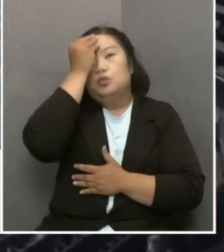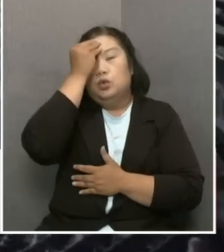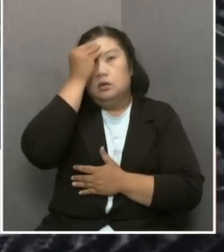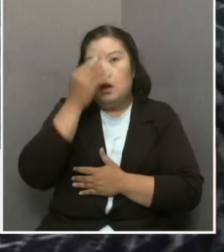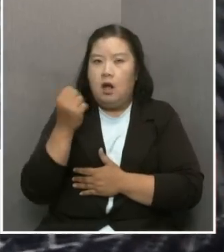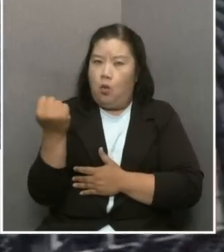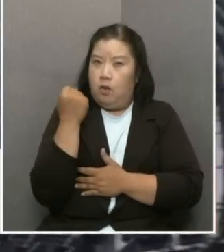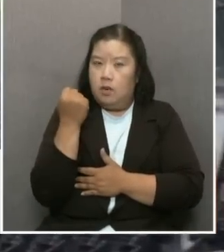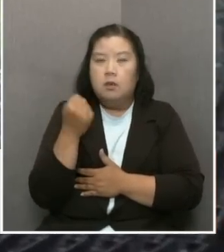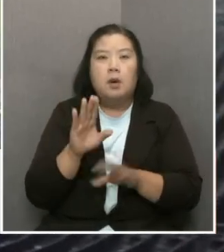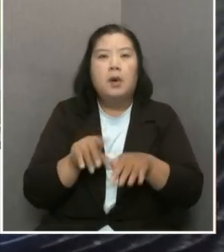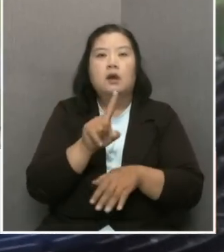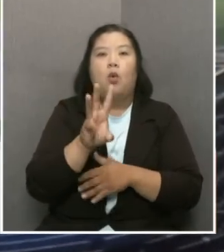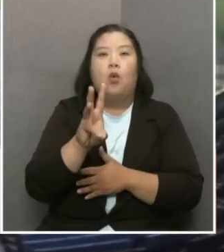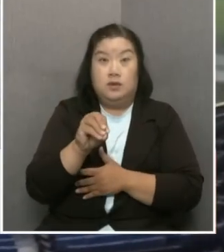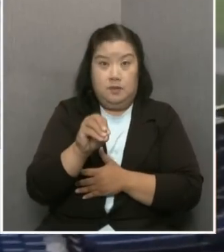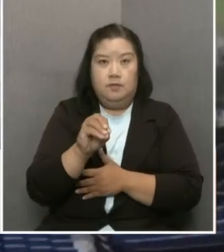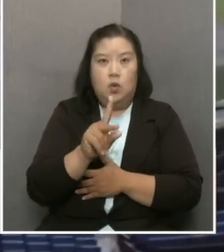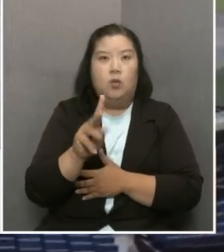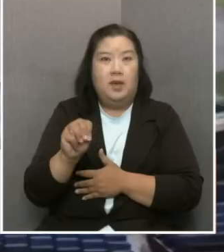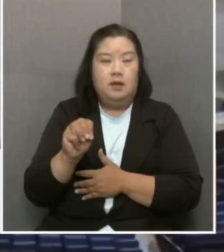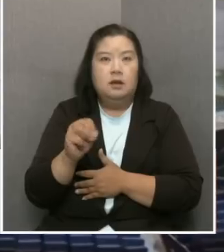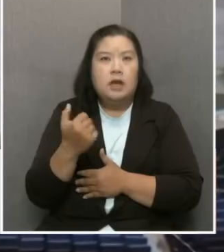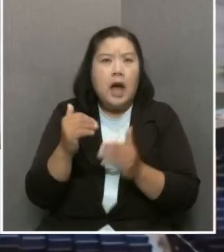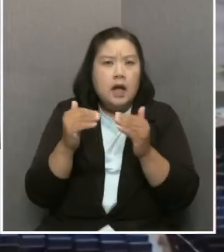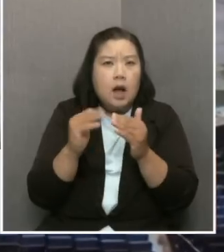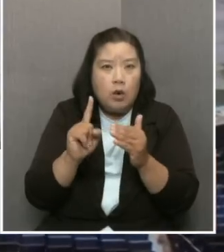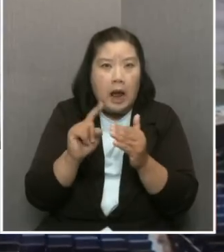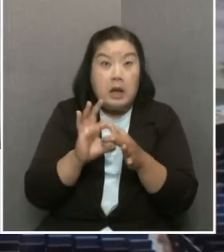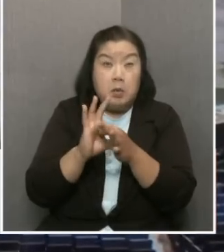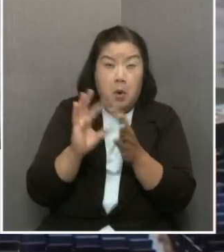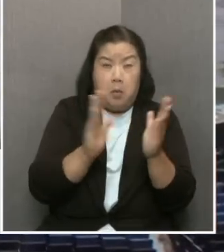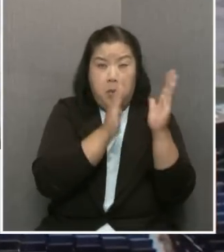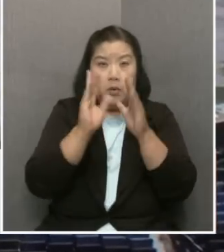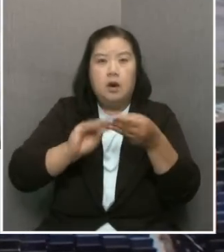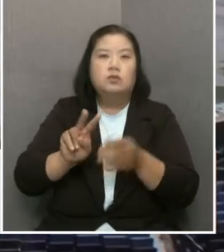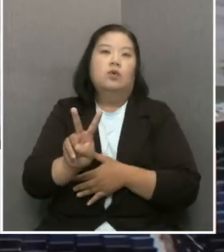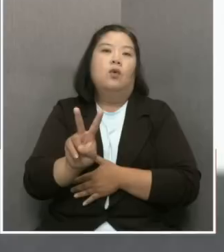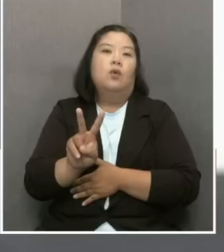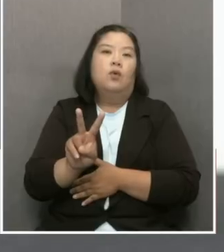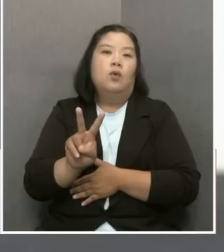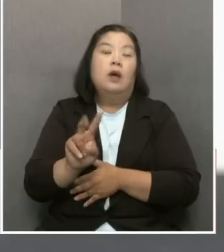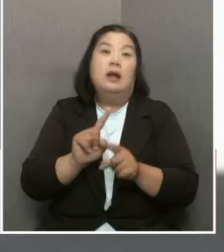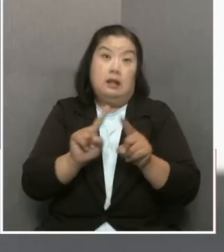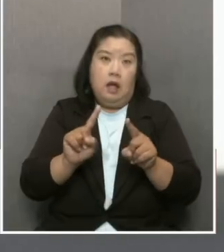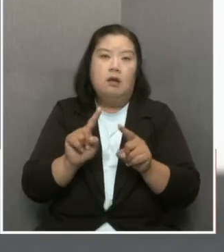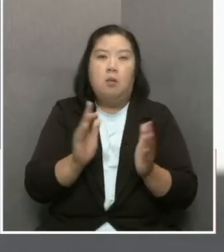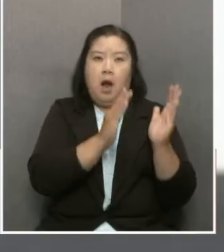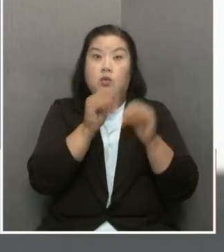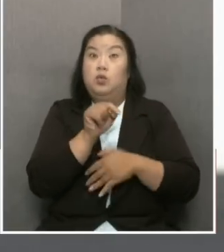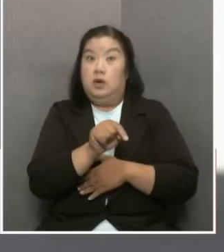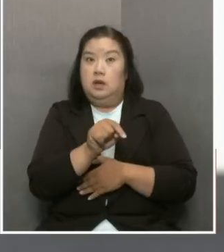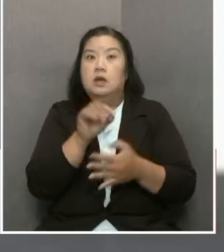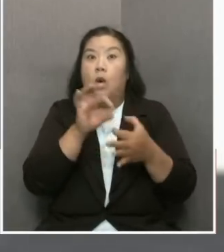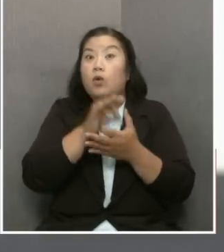ม160กิโลเมตรต่อชั่วโมงเทียบเท่ากับพายุเฮอริเคนระดับ2ทั้งนี้พายุแรงเป็นไต้ฝุ่นลูก